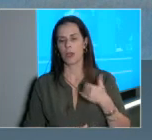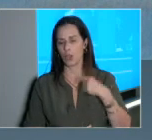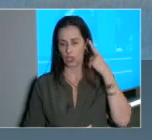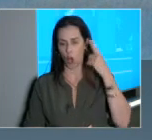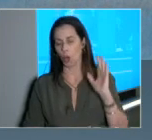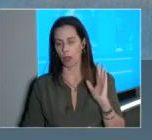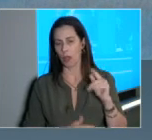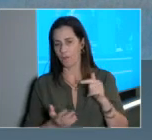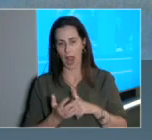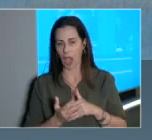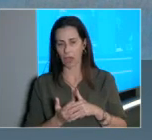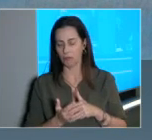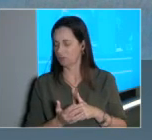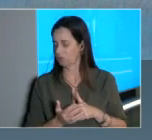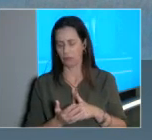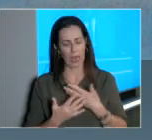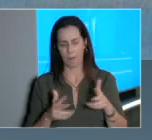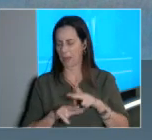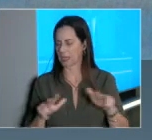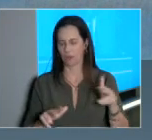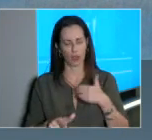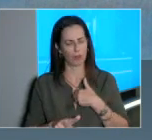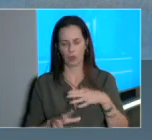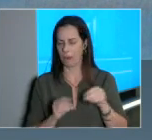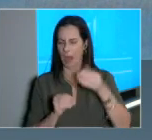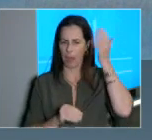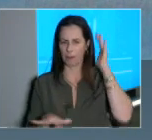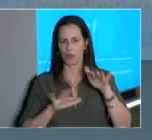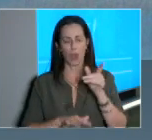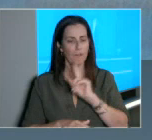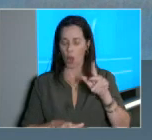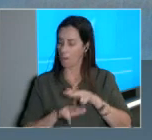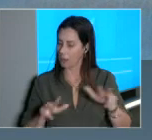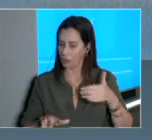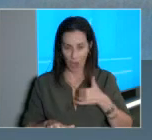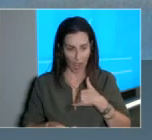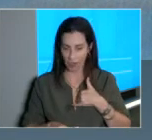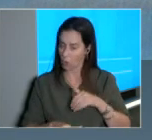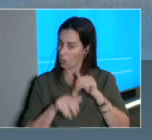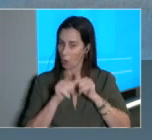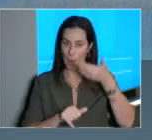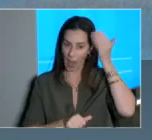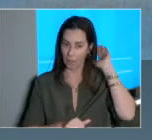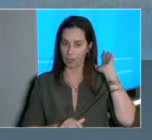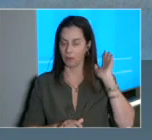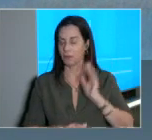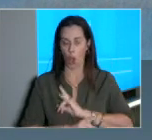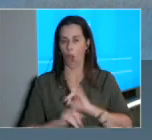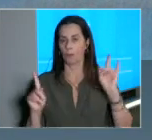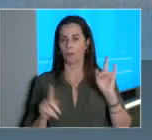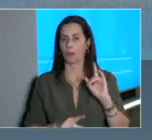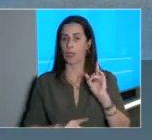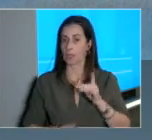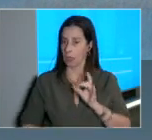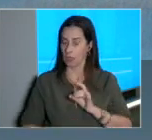ידוע, ולכן לא תהיה סיטואציה שאנחנו נשב עם לפיד בממשלה, ולא תהיה סיטואציה שאנחנו נתמוך בלפיד בעמדה שלטונית. אז צריך